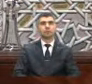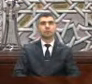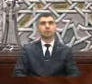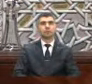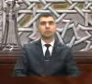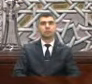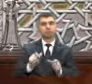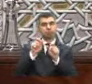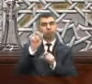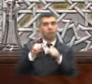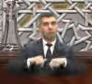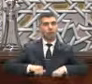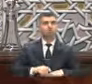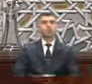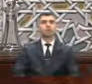السيدة الوزيرة،